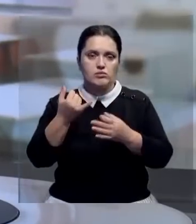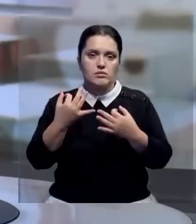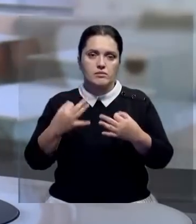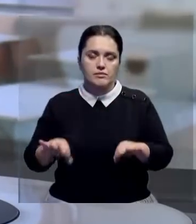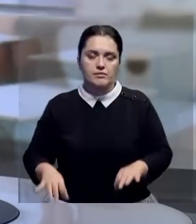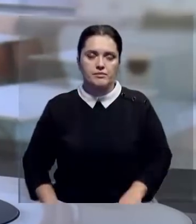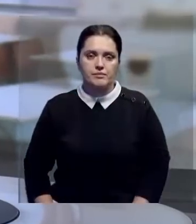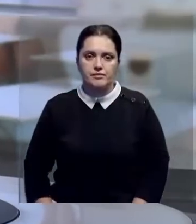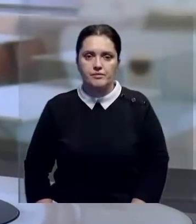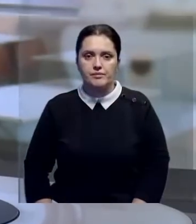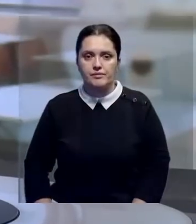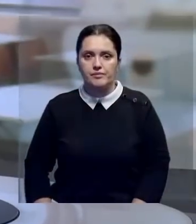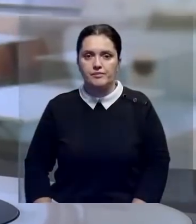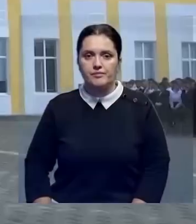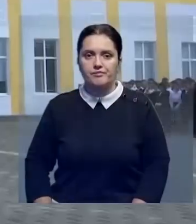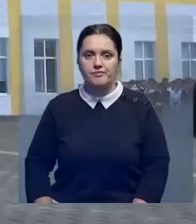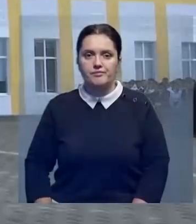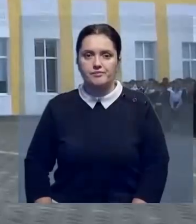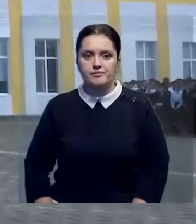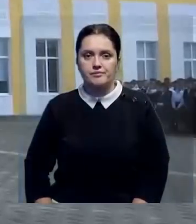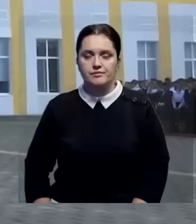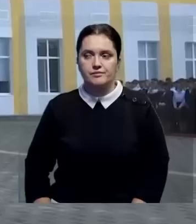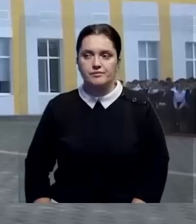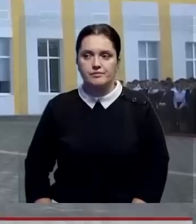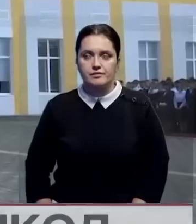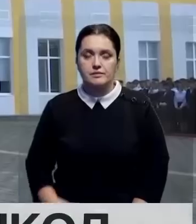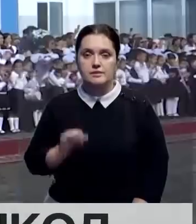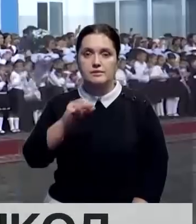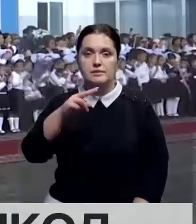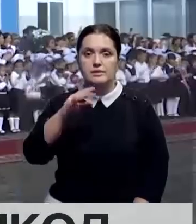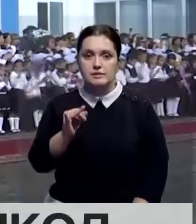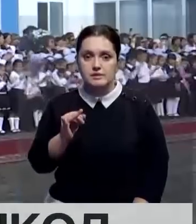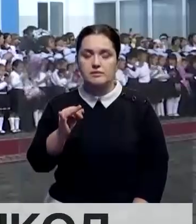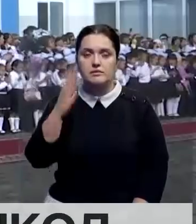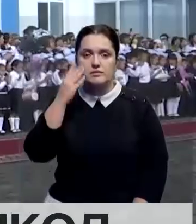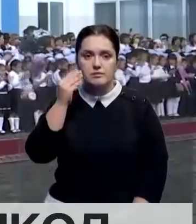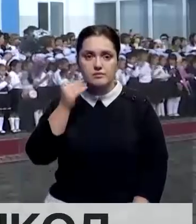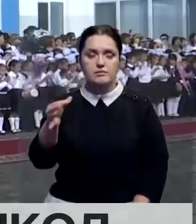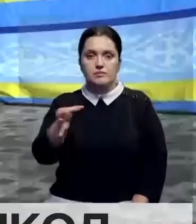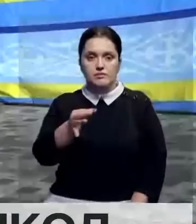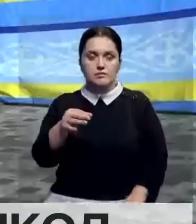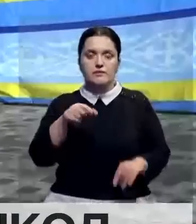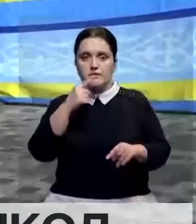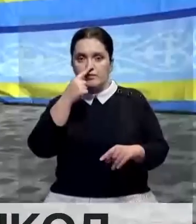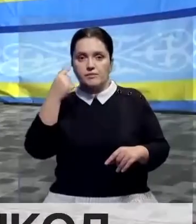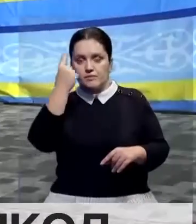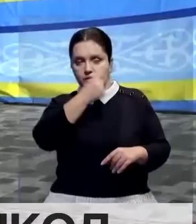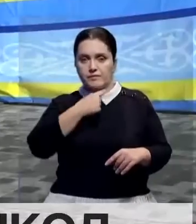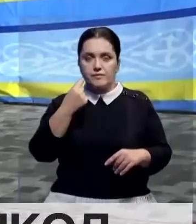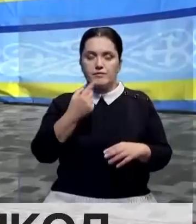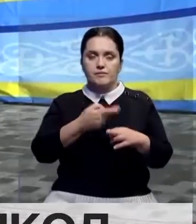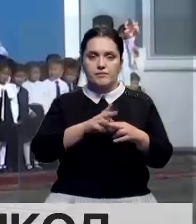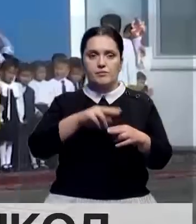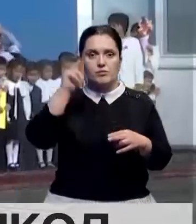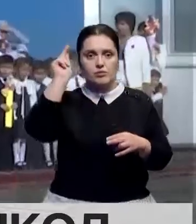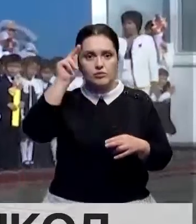дела, выяснял Вячеслав Итлугин. В Илийском районе на юге Алматинской области в этом году самый настоящий учебный